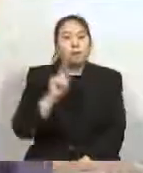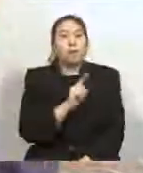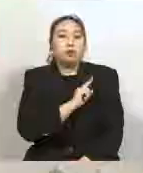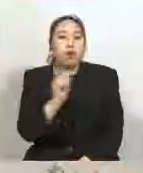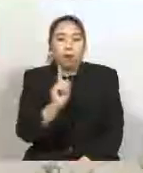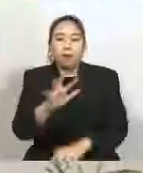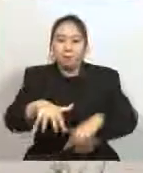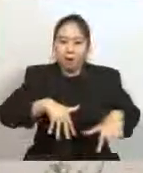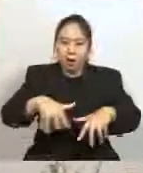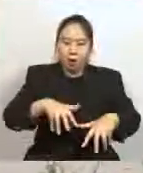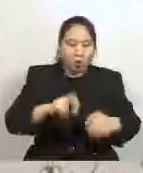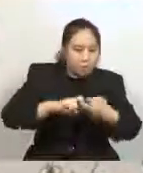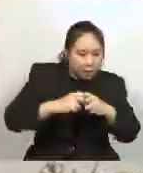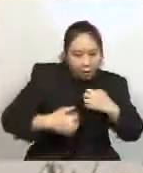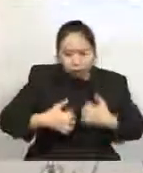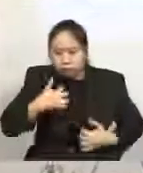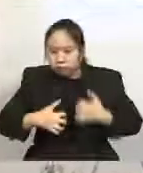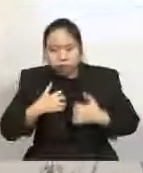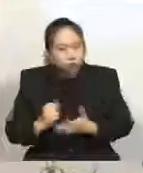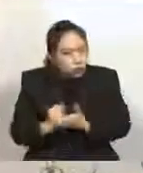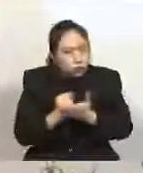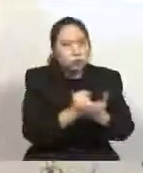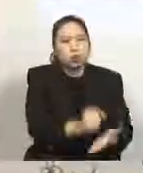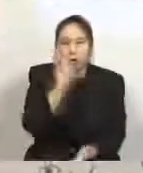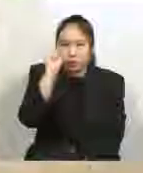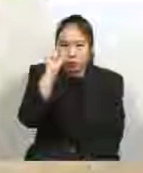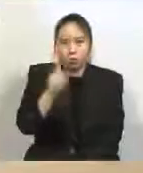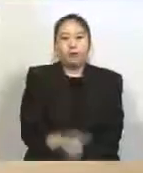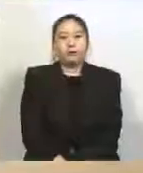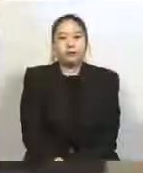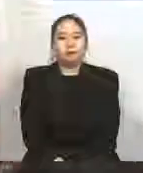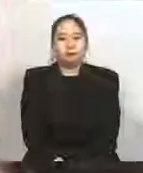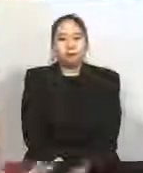วยเหลือประชาชนให้พ้นจากความทุกข์ยากโดยเร็วที่สุดค่ะ